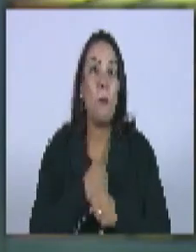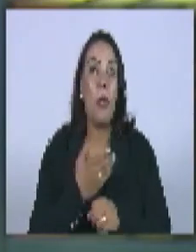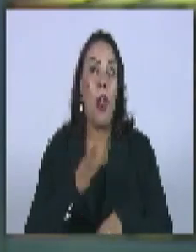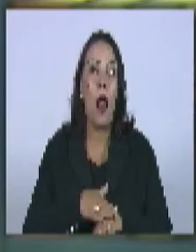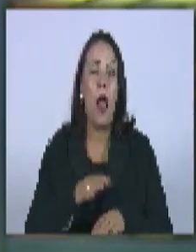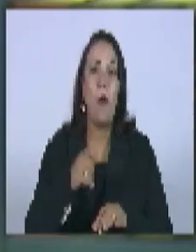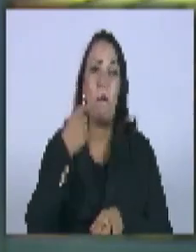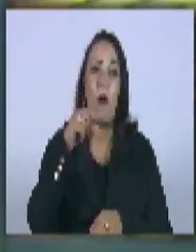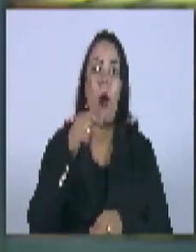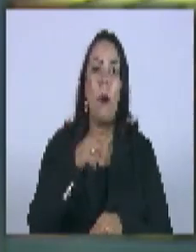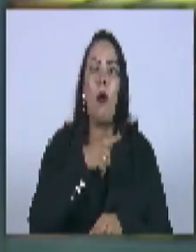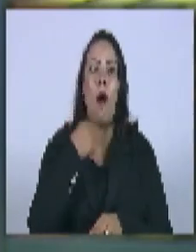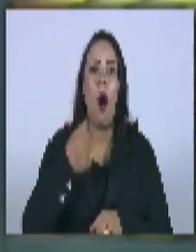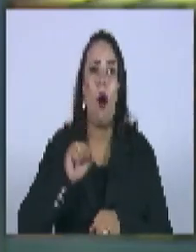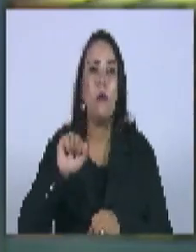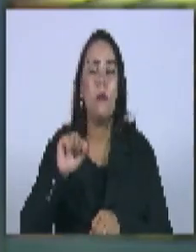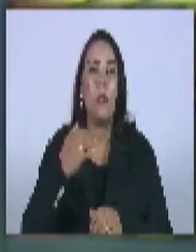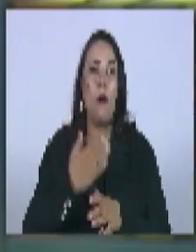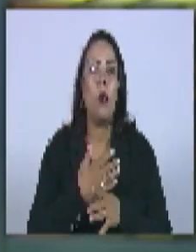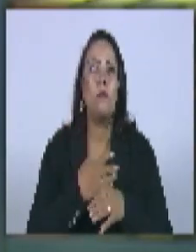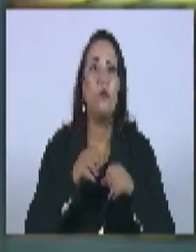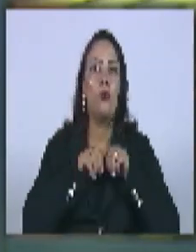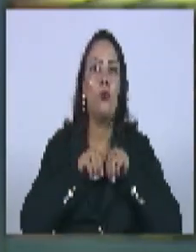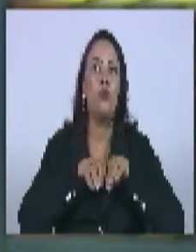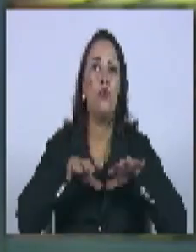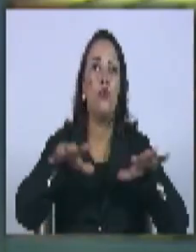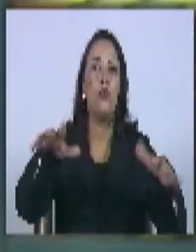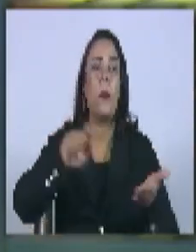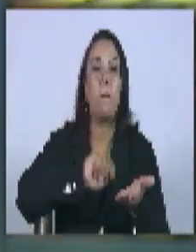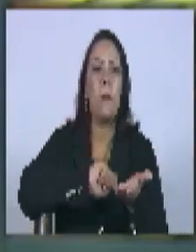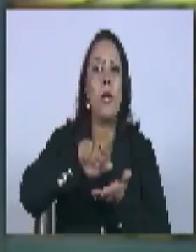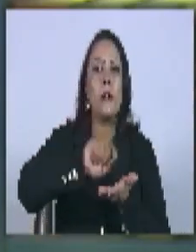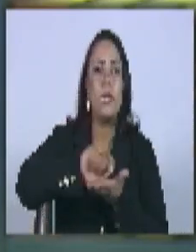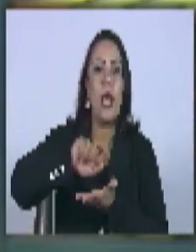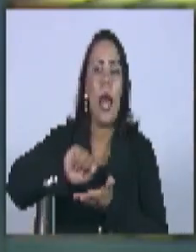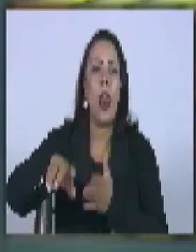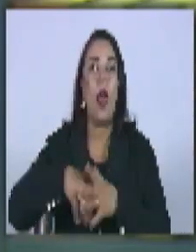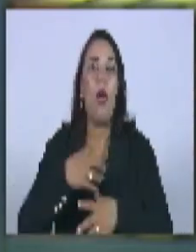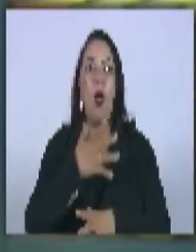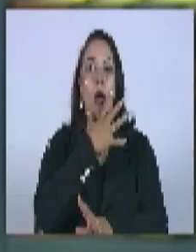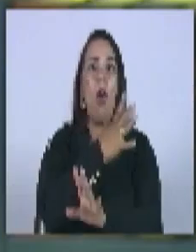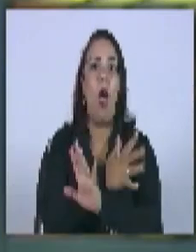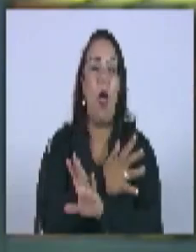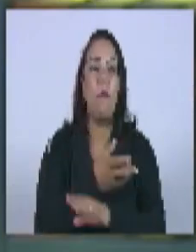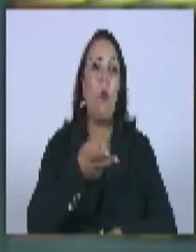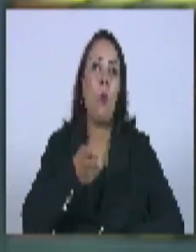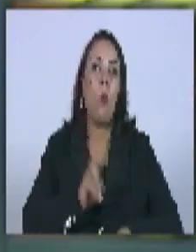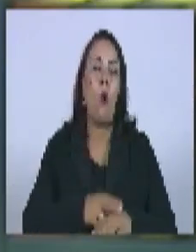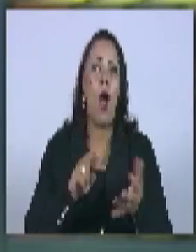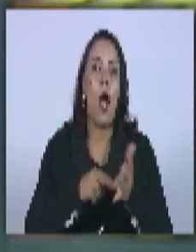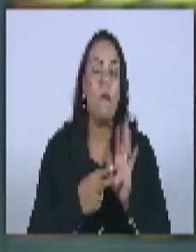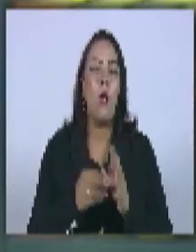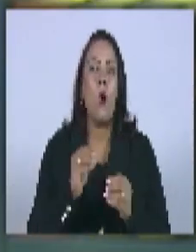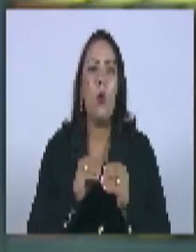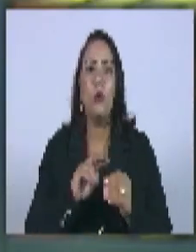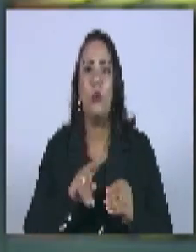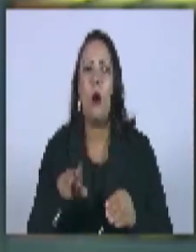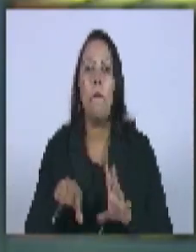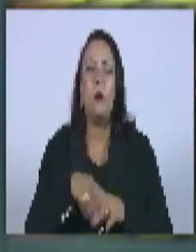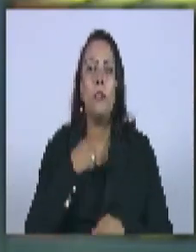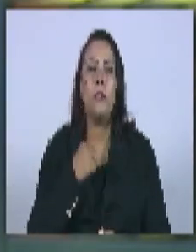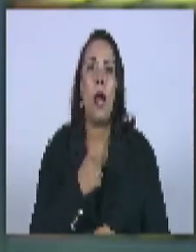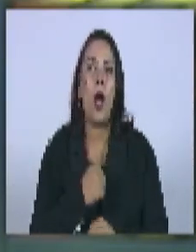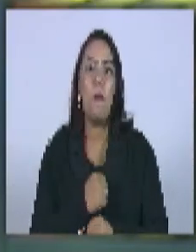متقدمه جدا في نشر رسائل الارهاب وايضا القيام بنوع من انواع